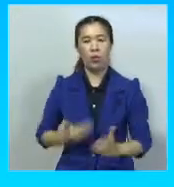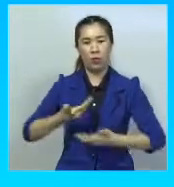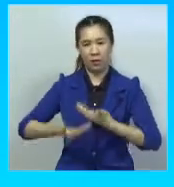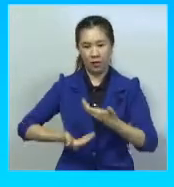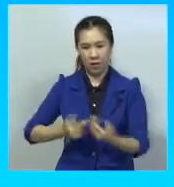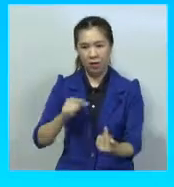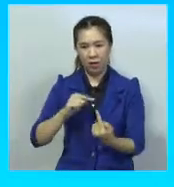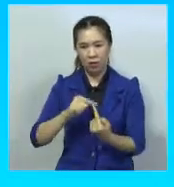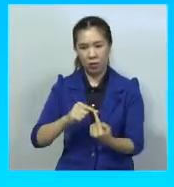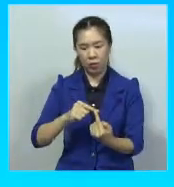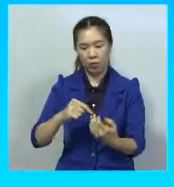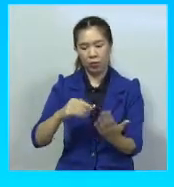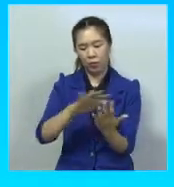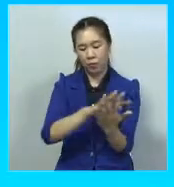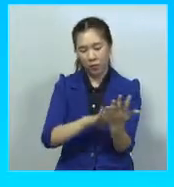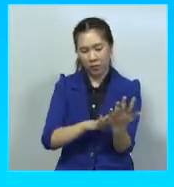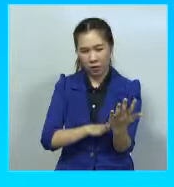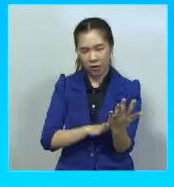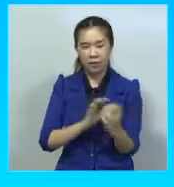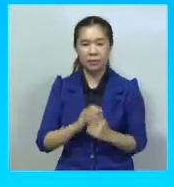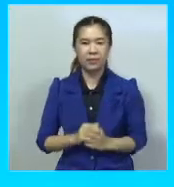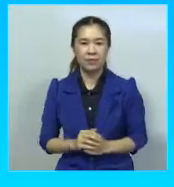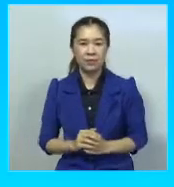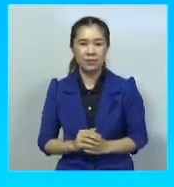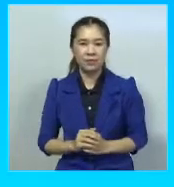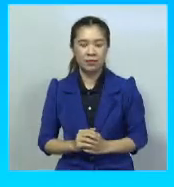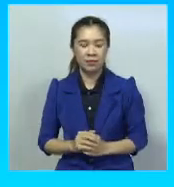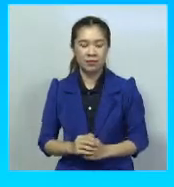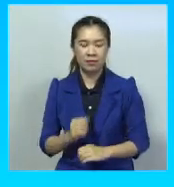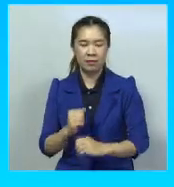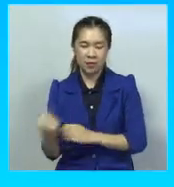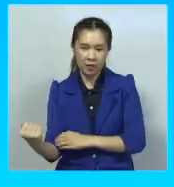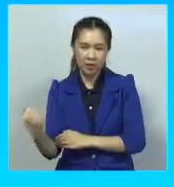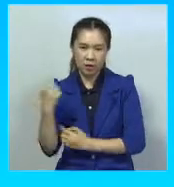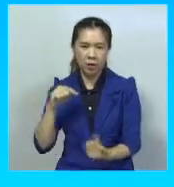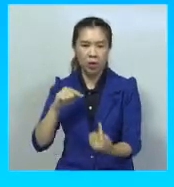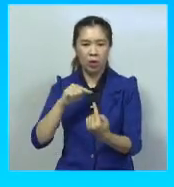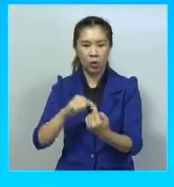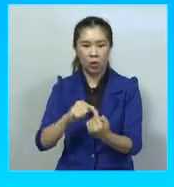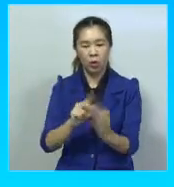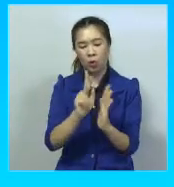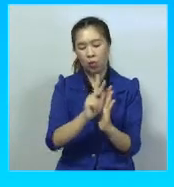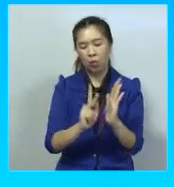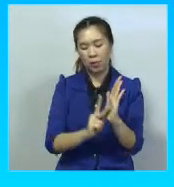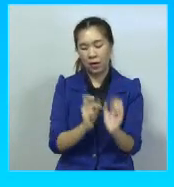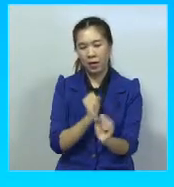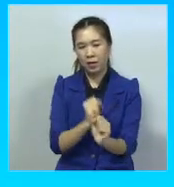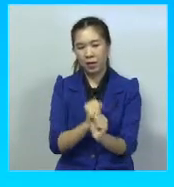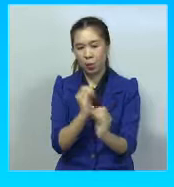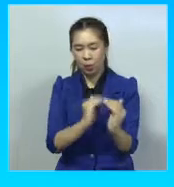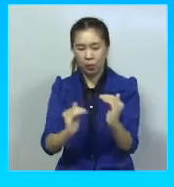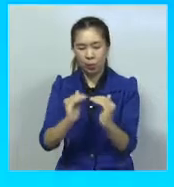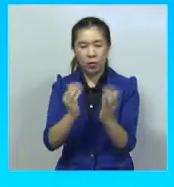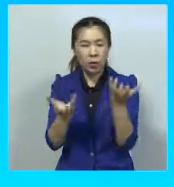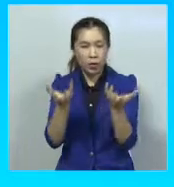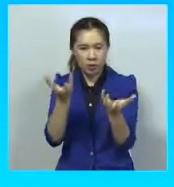ษย์ทั้งในระดับประเทศและระดับภูมิภาครวมทั้งเสริมสร้างความเข้มแข็งให้กับกระบวนการบังคับใช้กฎหมายและกระบวนการยุติธรรม